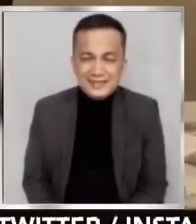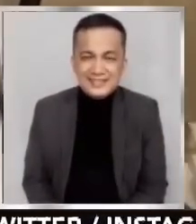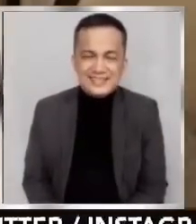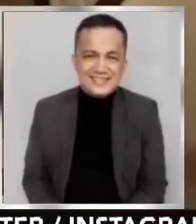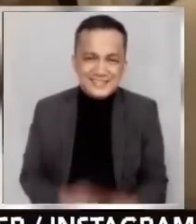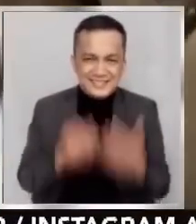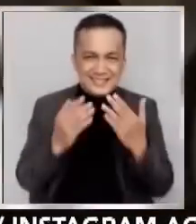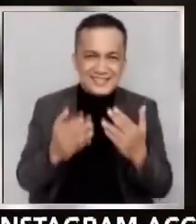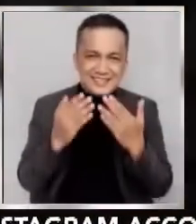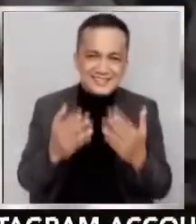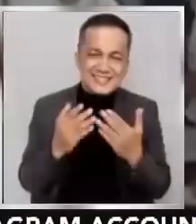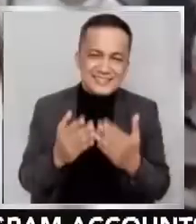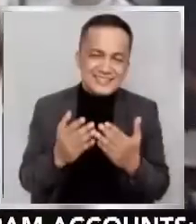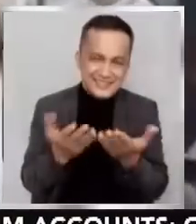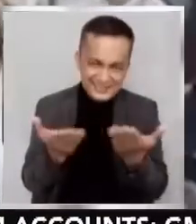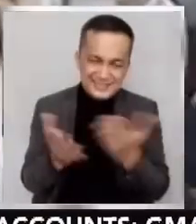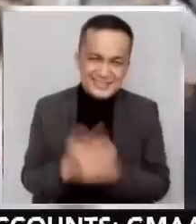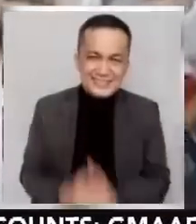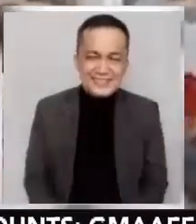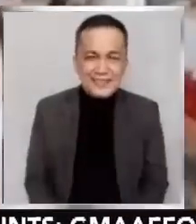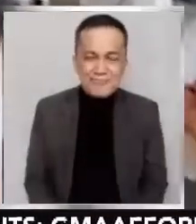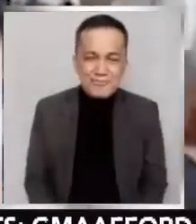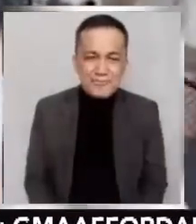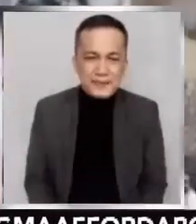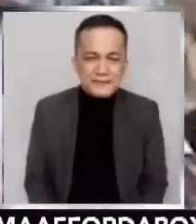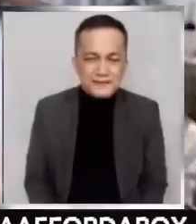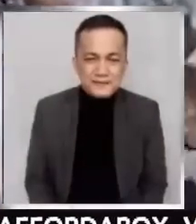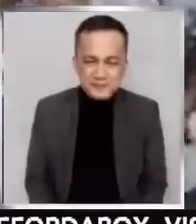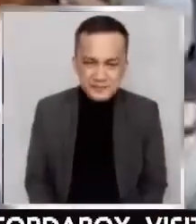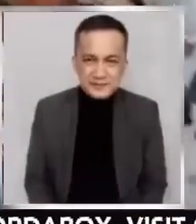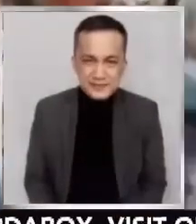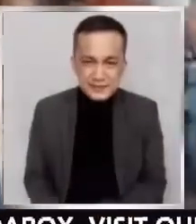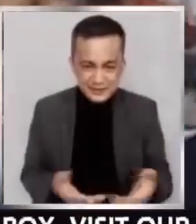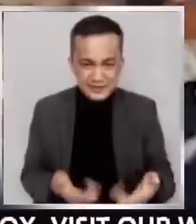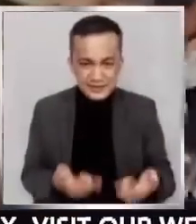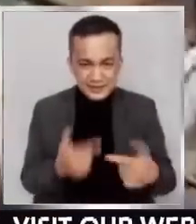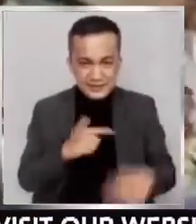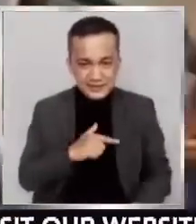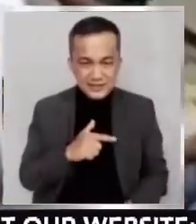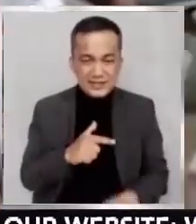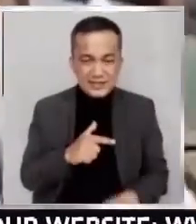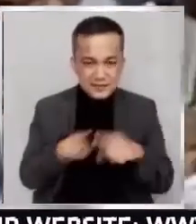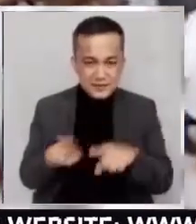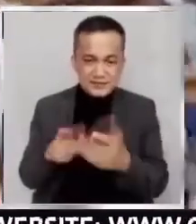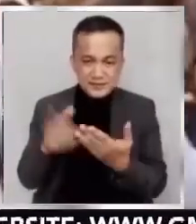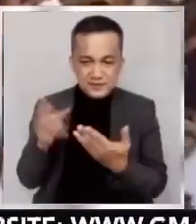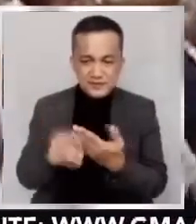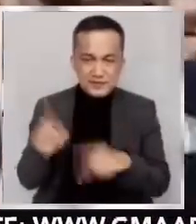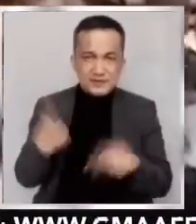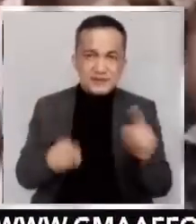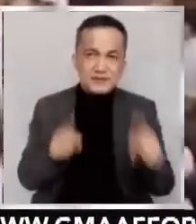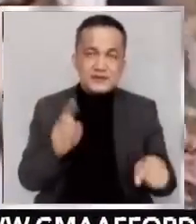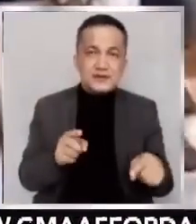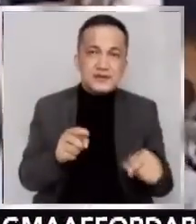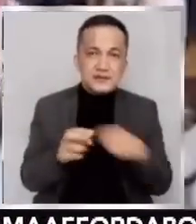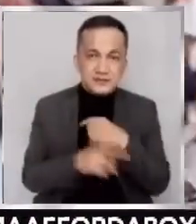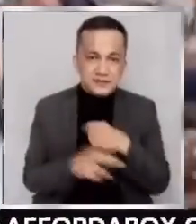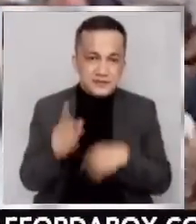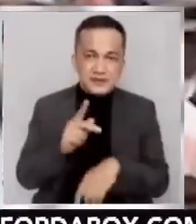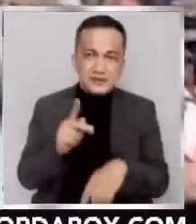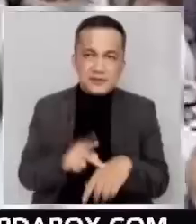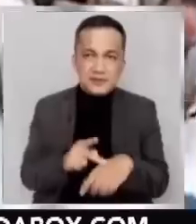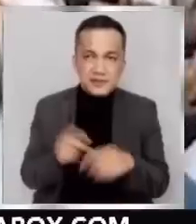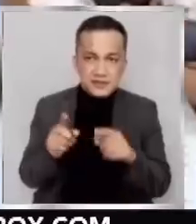Maraming salamat po. Pati sa mga kasabay na seremonya sa iba't ibang rehiyon sa bansa. Kasama ang